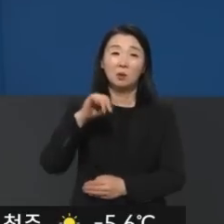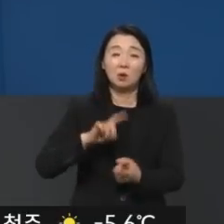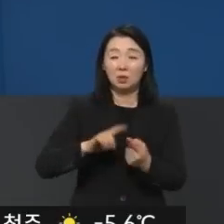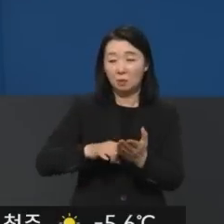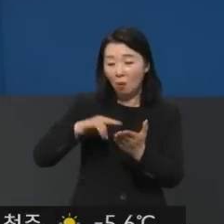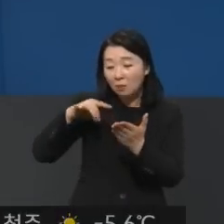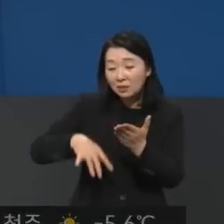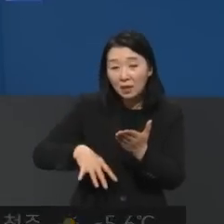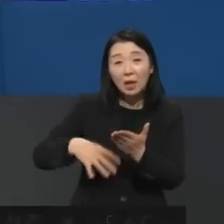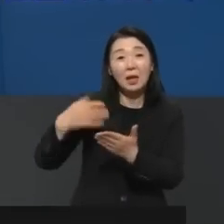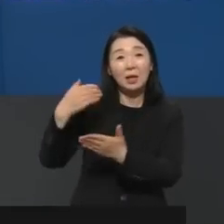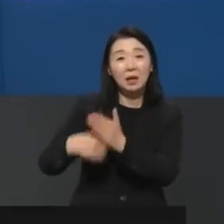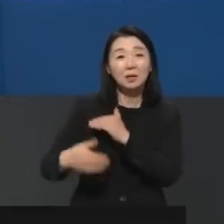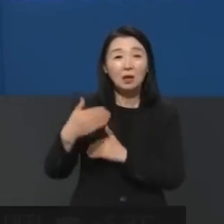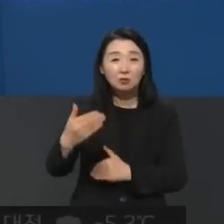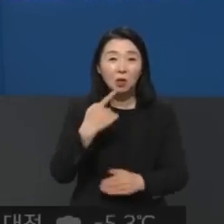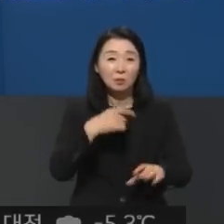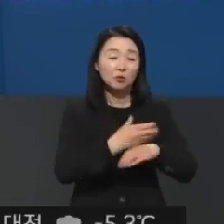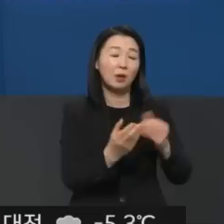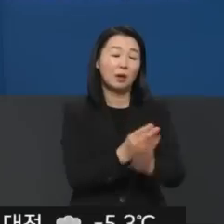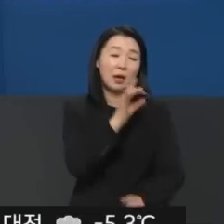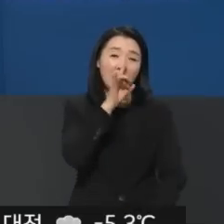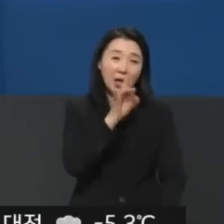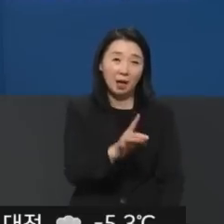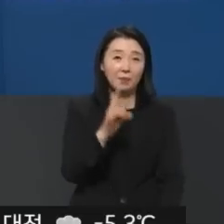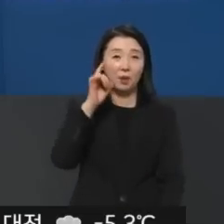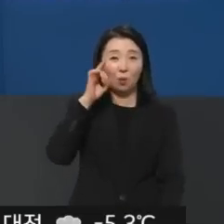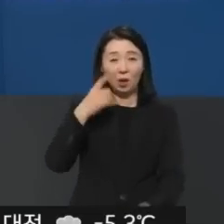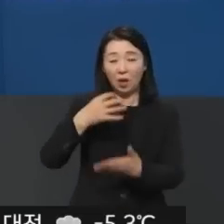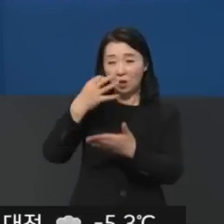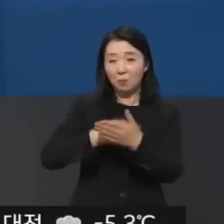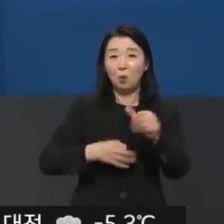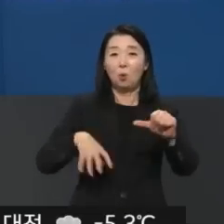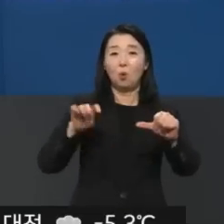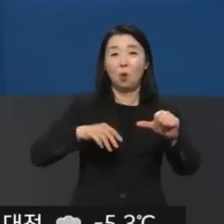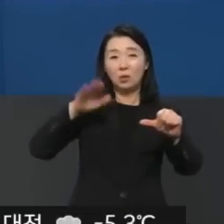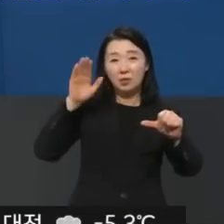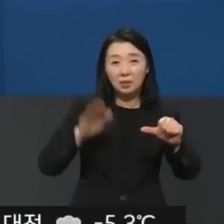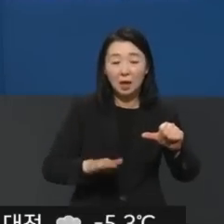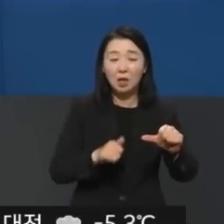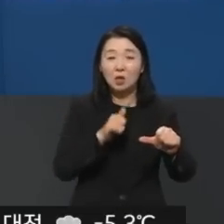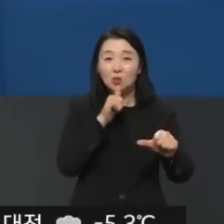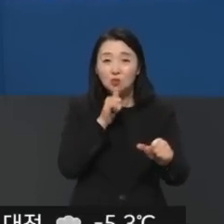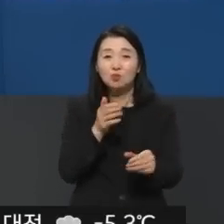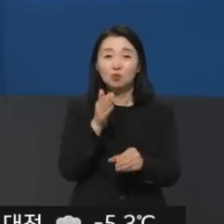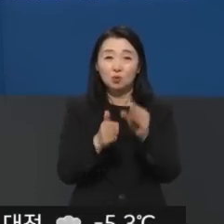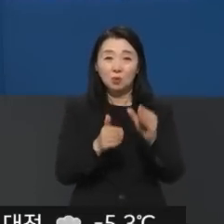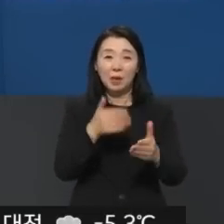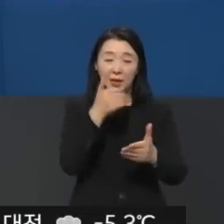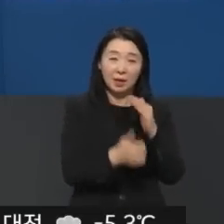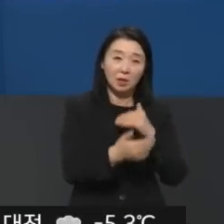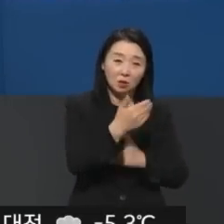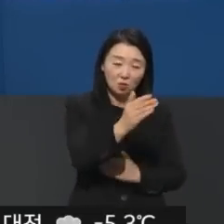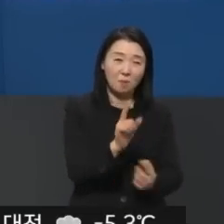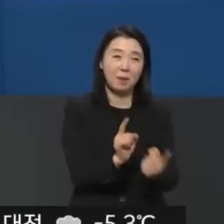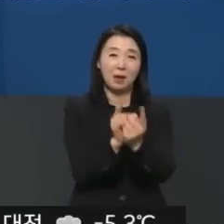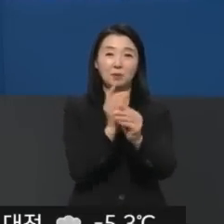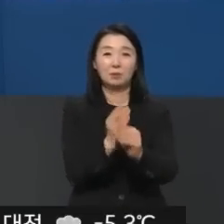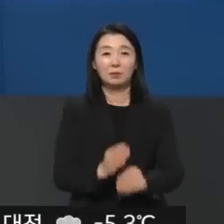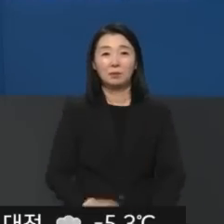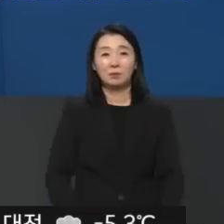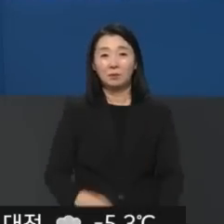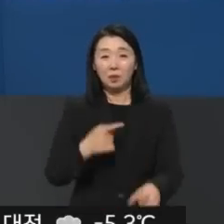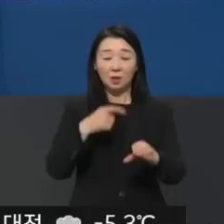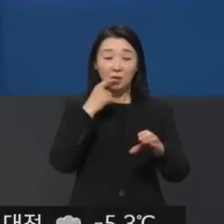깎아주자 주장하고 있고요. 민주당에선 안 된다. 영업이익 5억 원 이하의 중소중견기업을 깎아주자 이렇게 맞서는